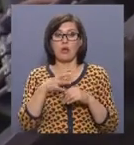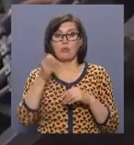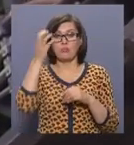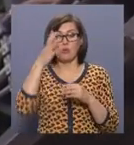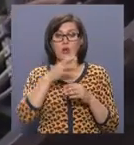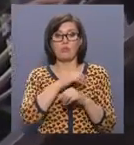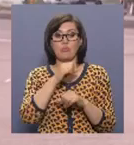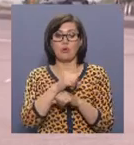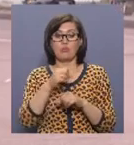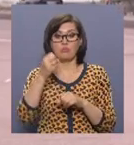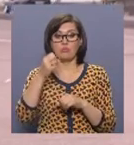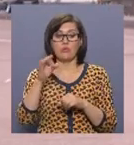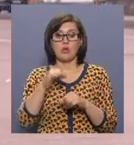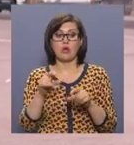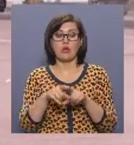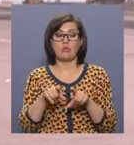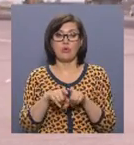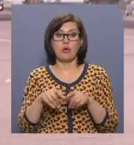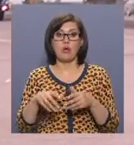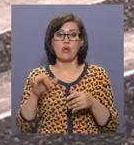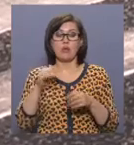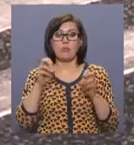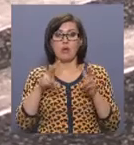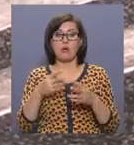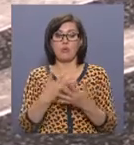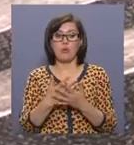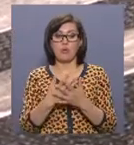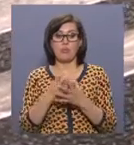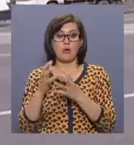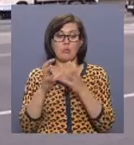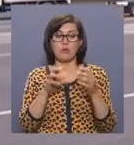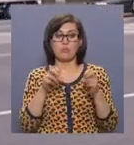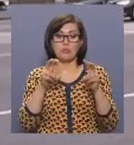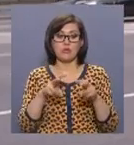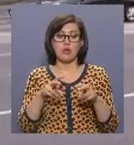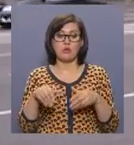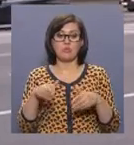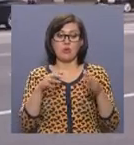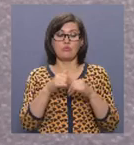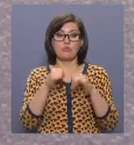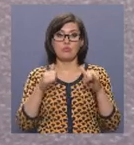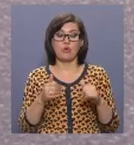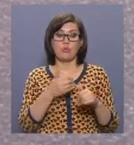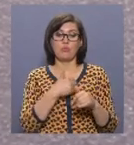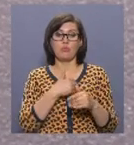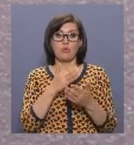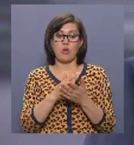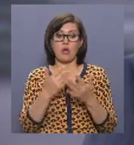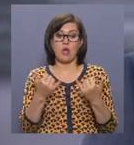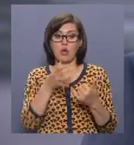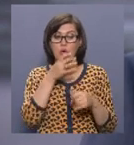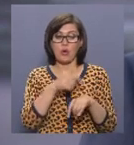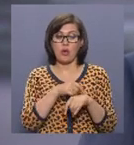мен жүргіншілер жолдары да көбейеді. Сондай-ақ мамандар қоғамдық көлікке арналған арнайы жолақты ұзартуды көздеп отыр. Бүгінгі таңда